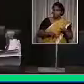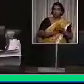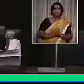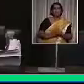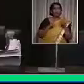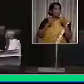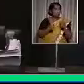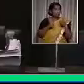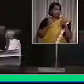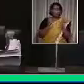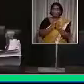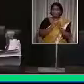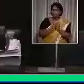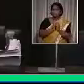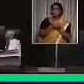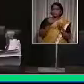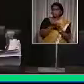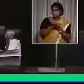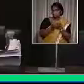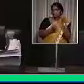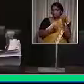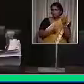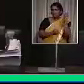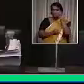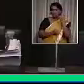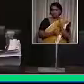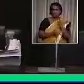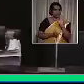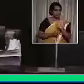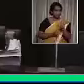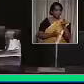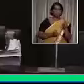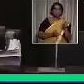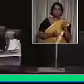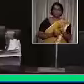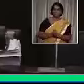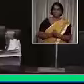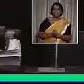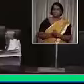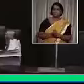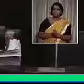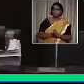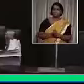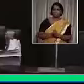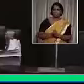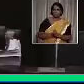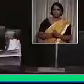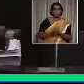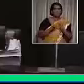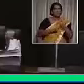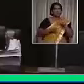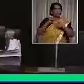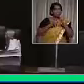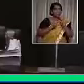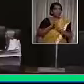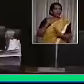முன்னெடுப்பதற்கு விடுவார்களா என்பது கேள்விக்குறியாக இருக்கின்றது. என்றாலும் அவர் 225 பாராளுமன்ற உறுப்பினர்களையும் ஒன்றாக பார்த்து